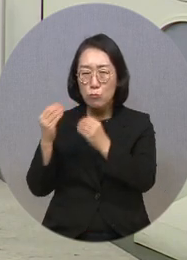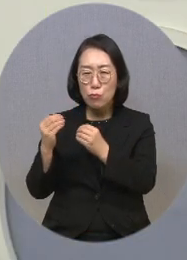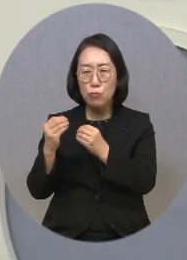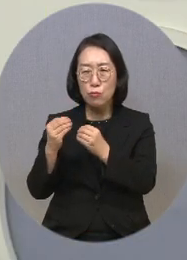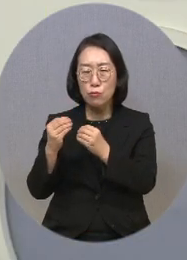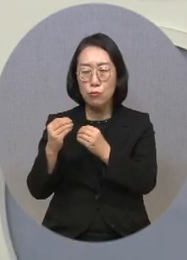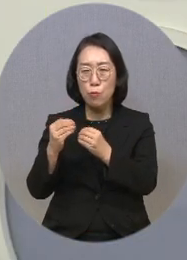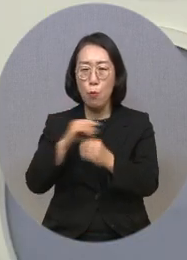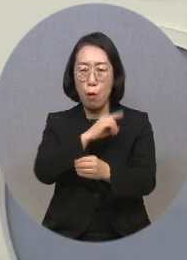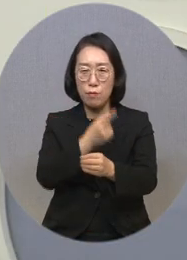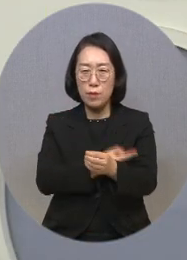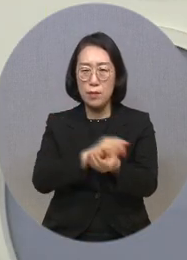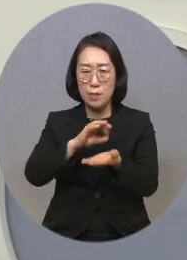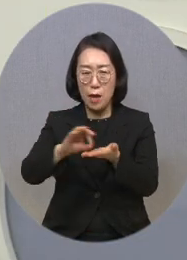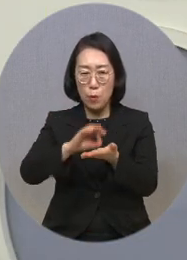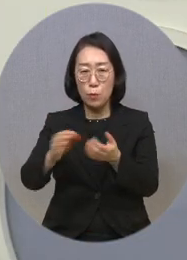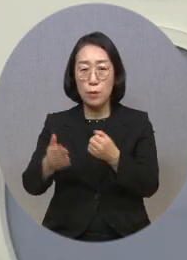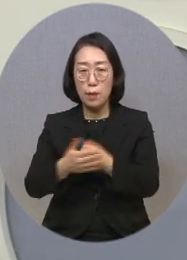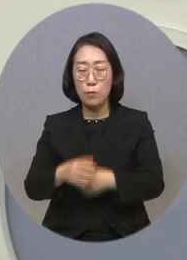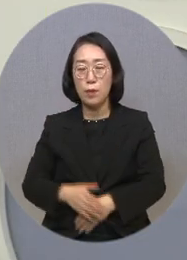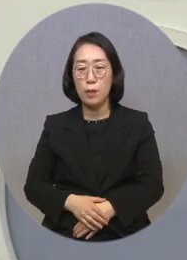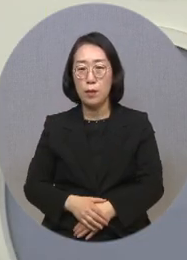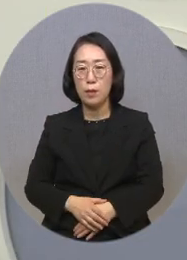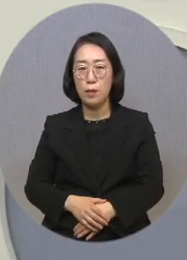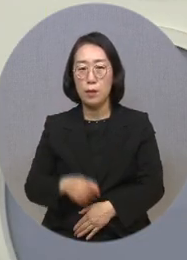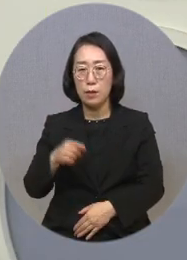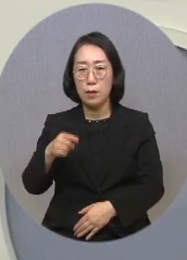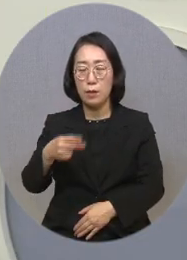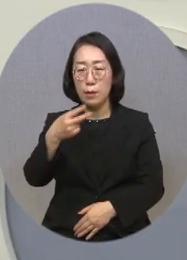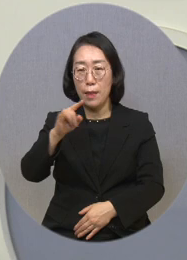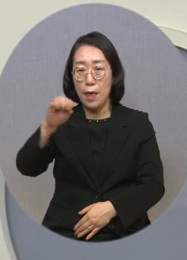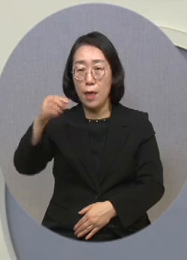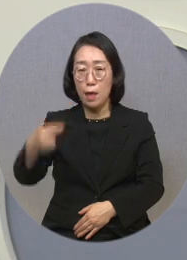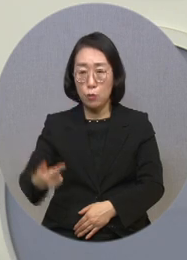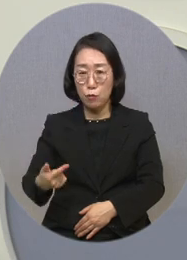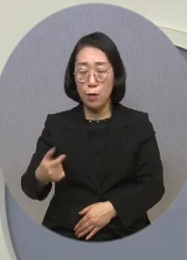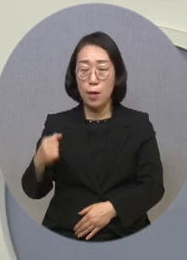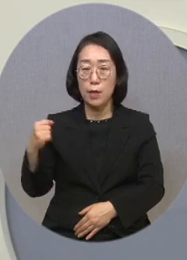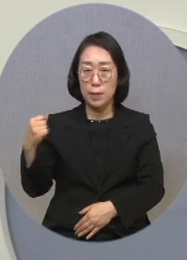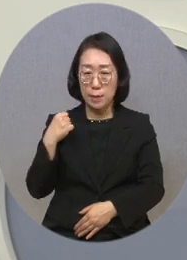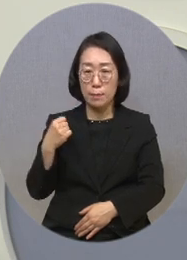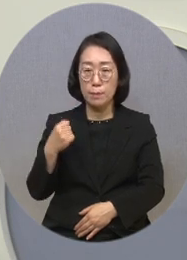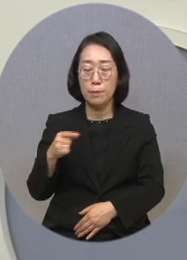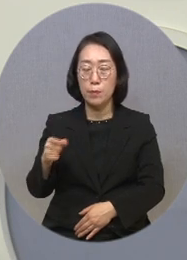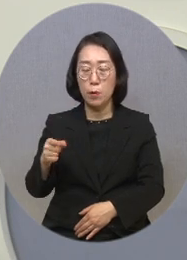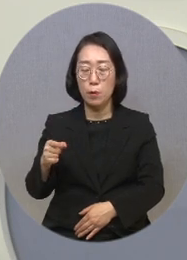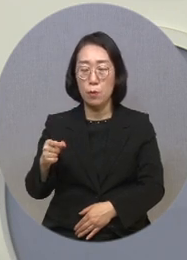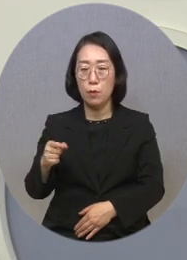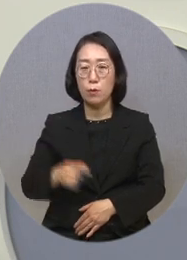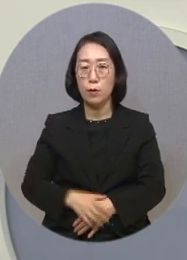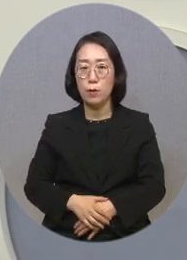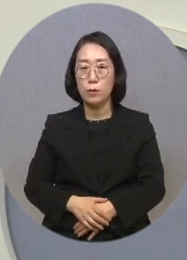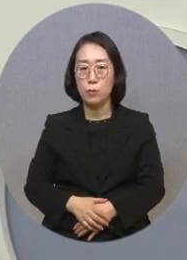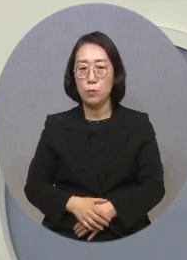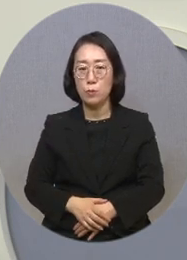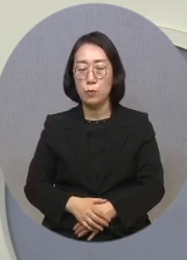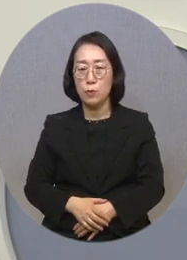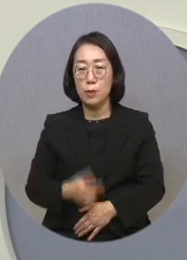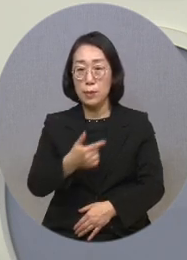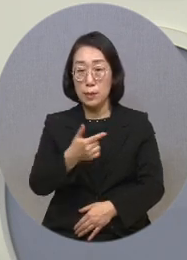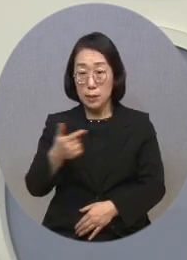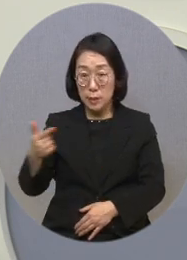때문에 불교에서는 대륜보살이다 해서 대륜의 기운을 가지고 대륜의 수레바퀴로